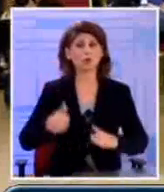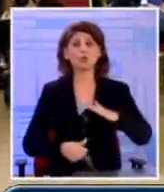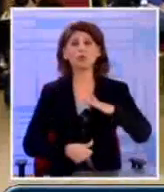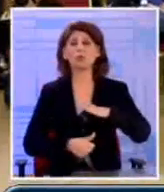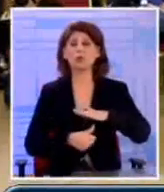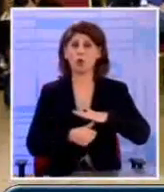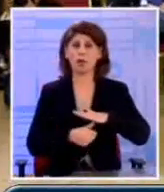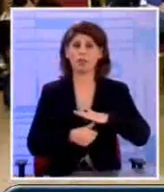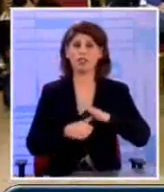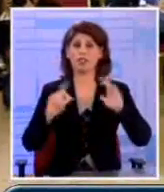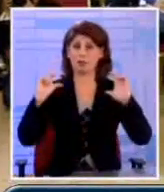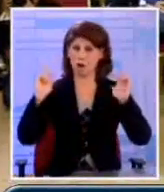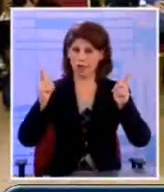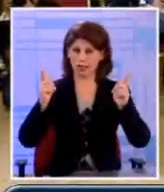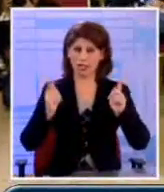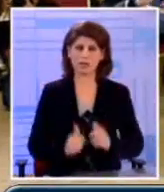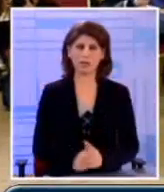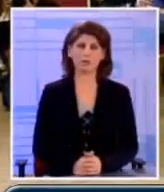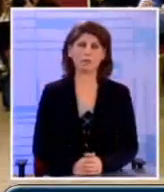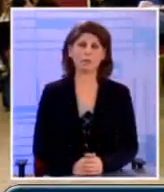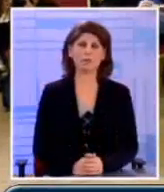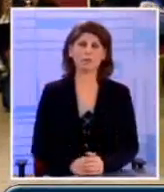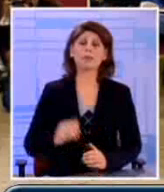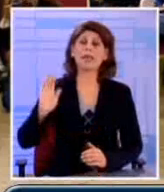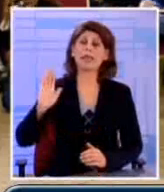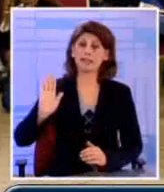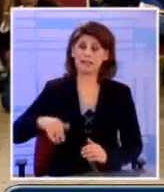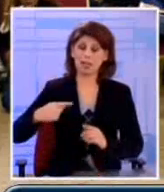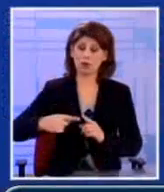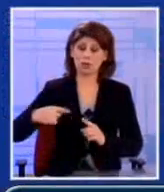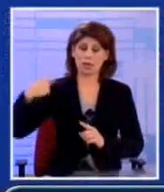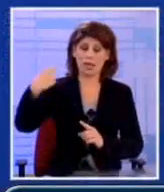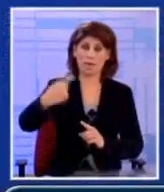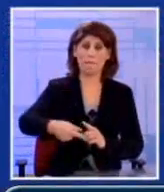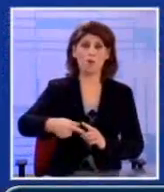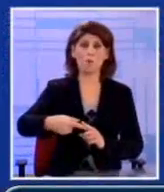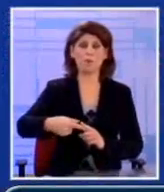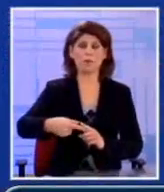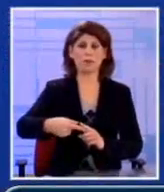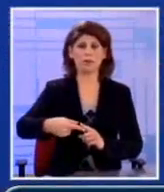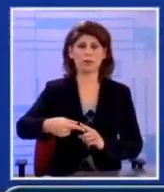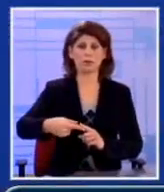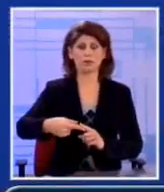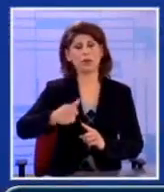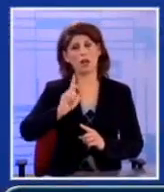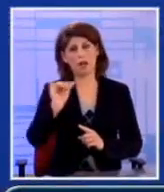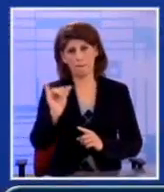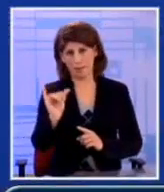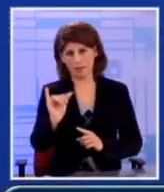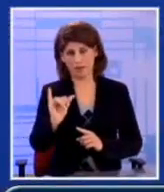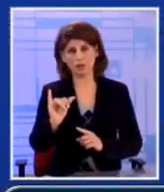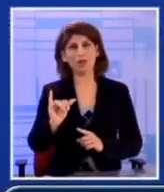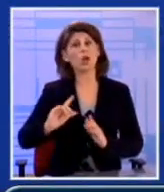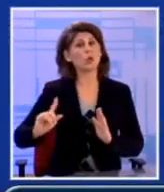Προέδρου της Δημοκρατίας και τέλος την ερχόμενη εβδομάδα, την Πέμπτη, θα πραγματοποιηθεί και